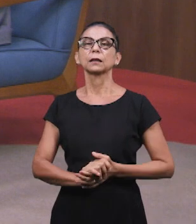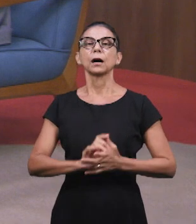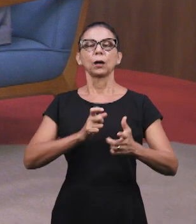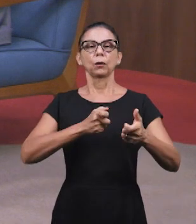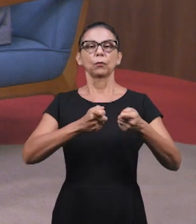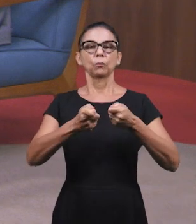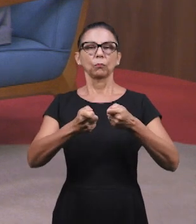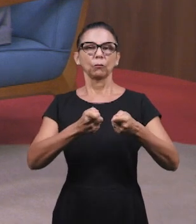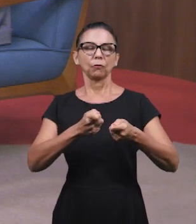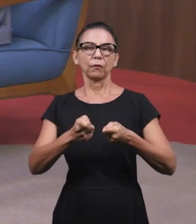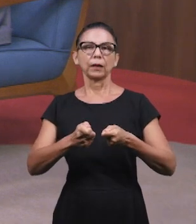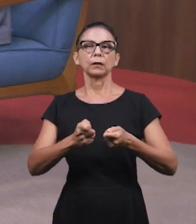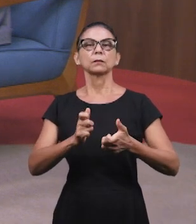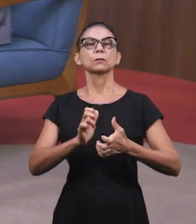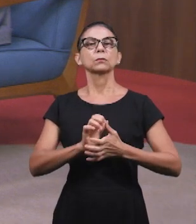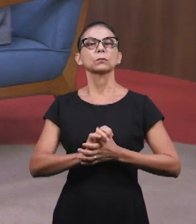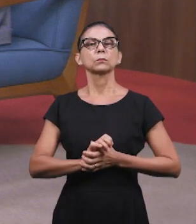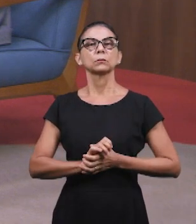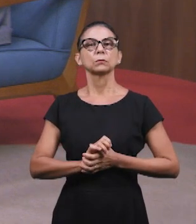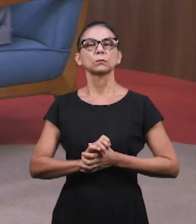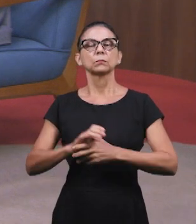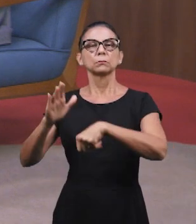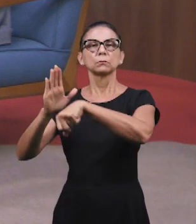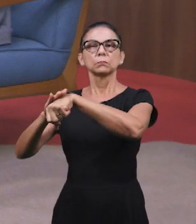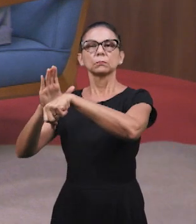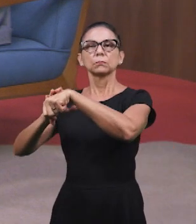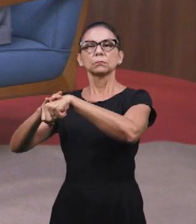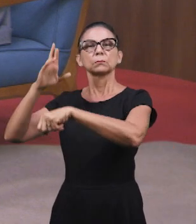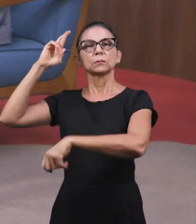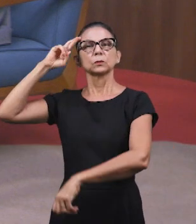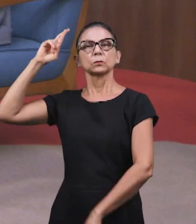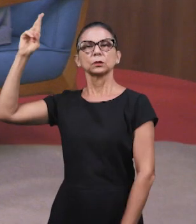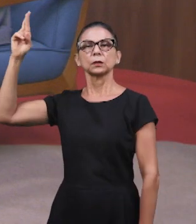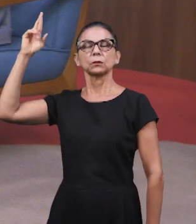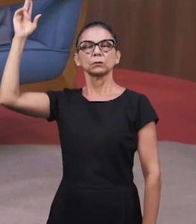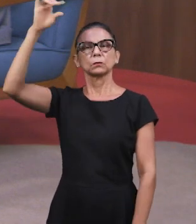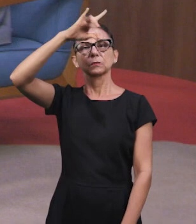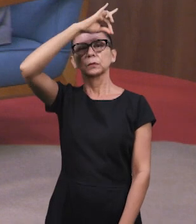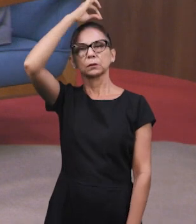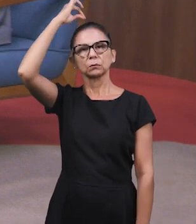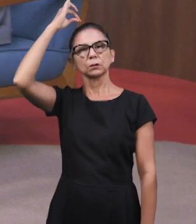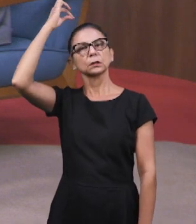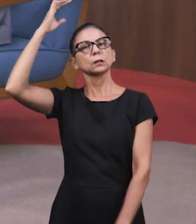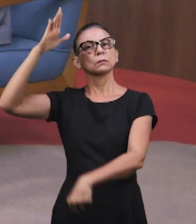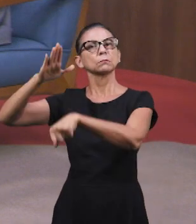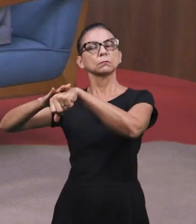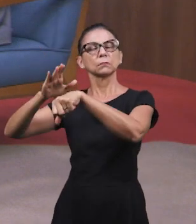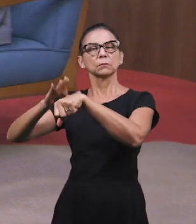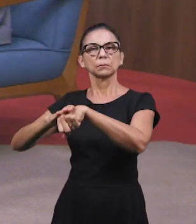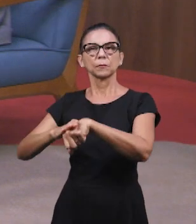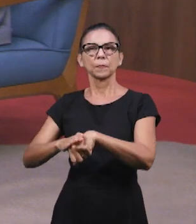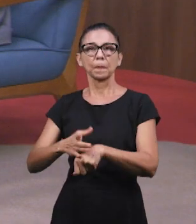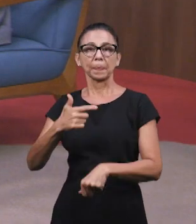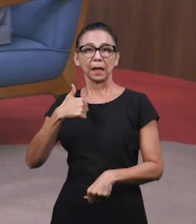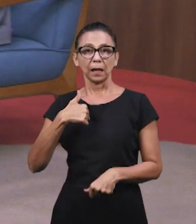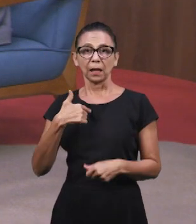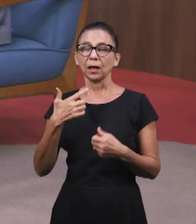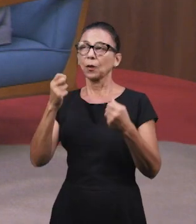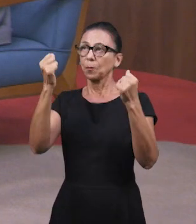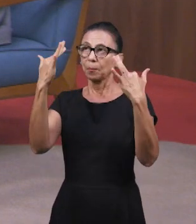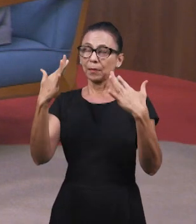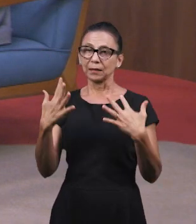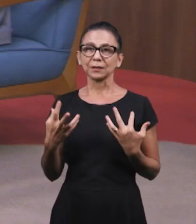vient du Seigneur. C'est le gouvernement du Saint-Esprit. Je veux la bénédiction. Vous voulez la bénédiction. Celui qui nous regarde veut la bénédiction.